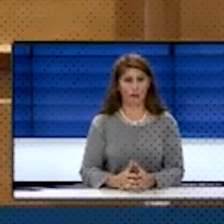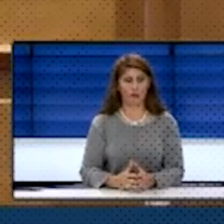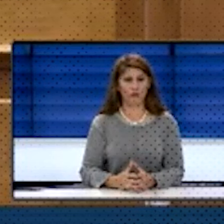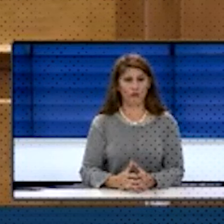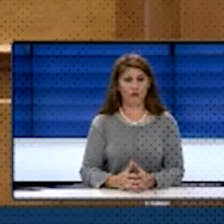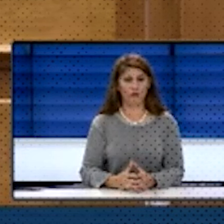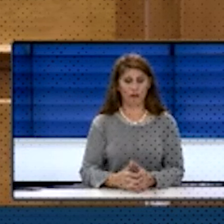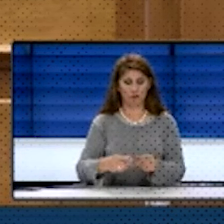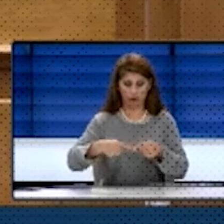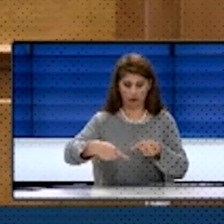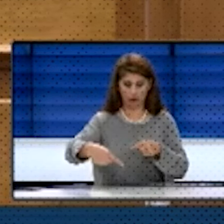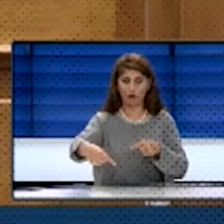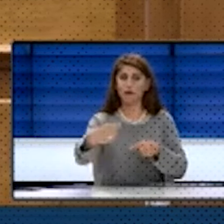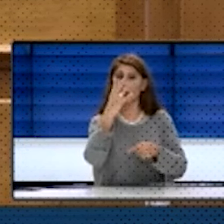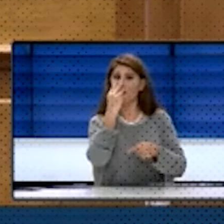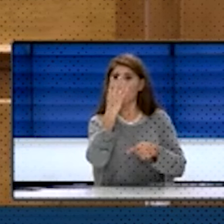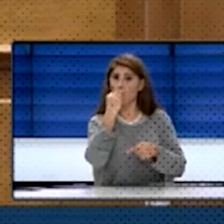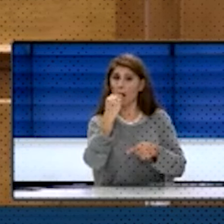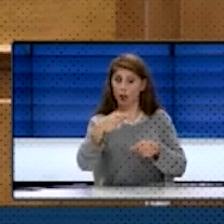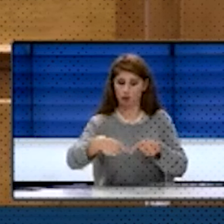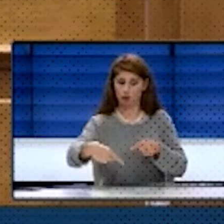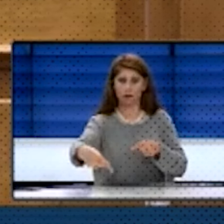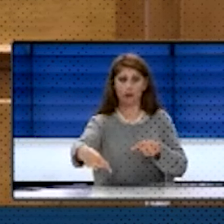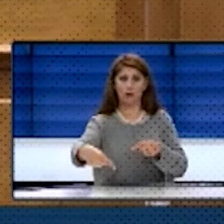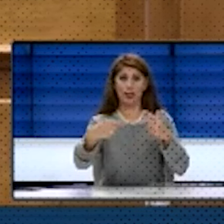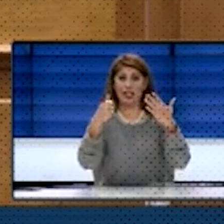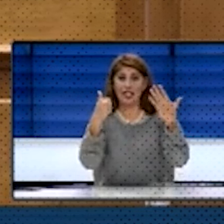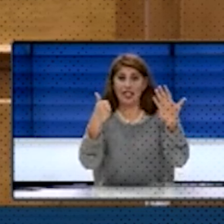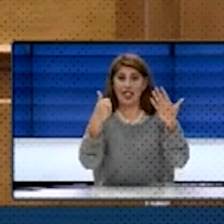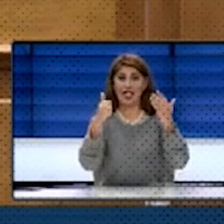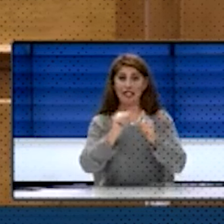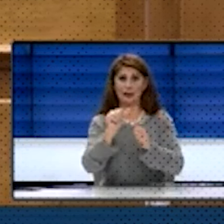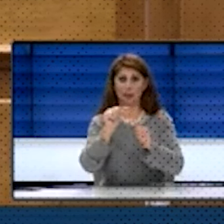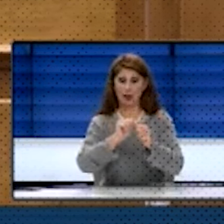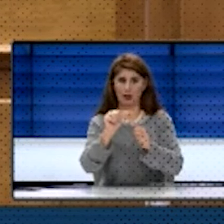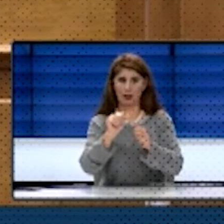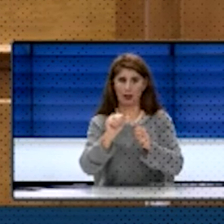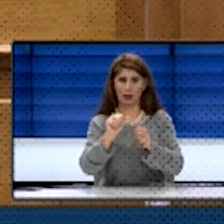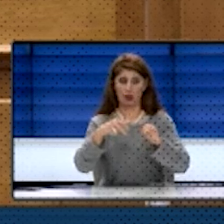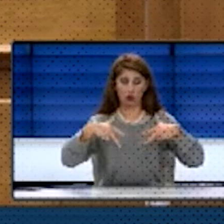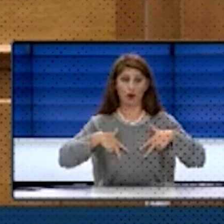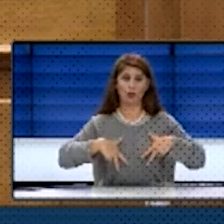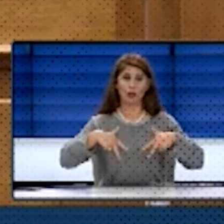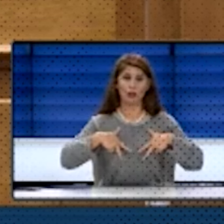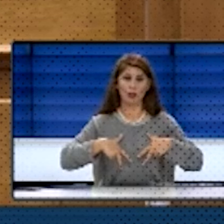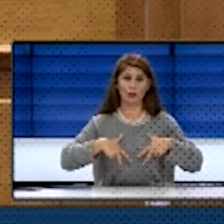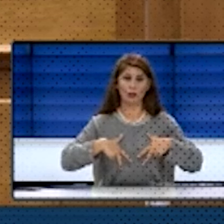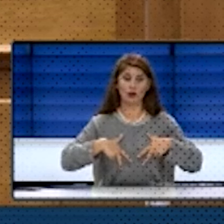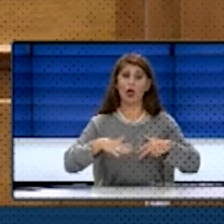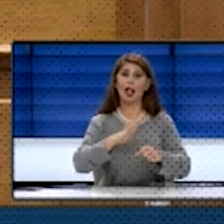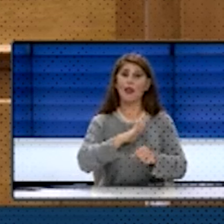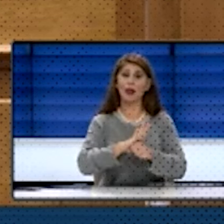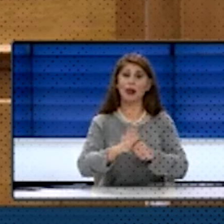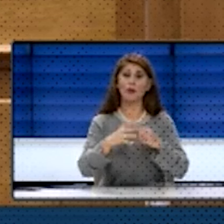Από τον ερχόμενο Φεβρουάριο λοιπόν και για 6 μήνες η πολιτεία θα